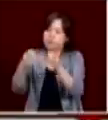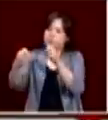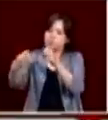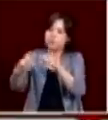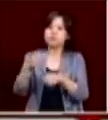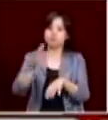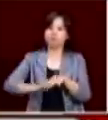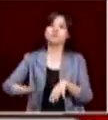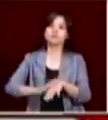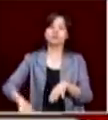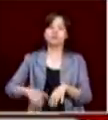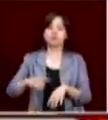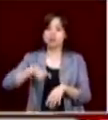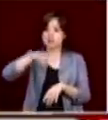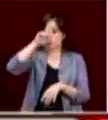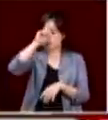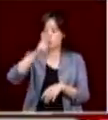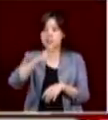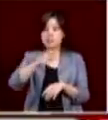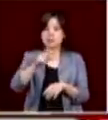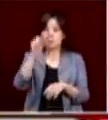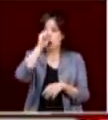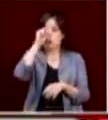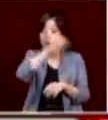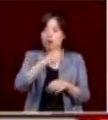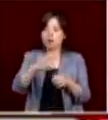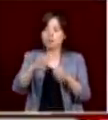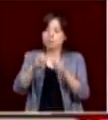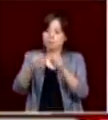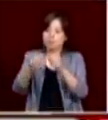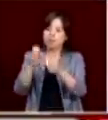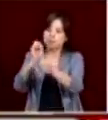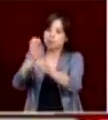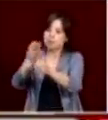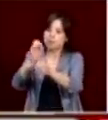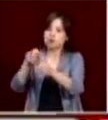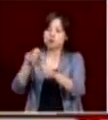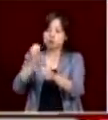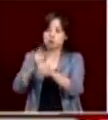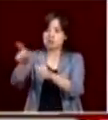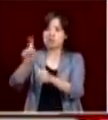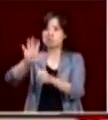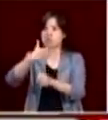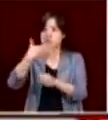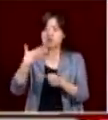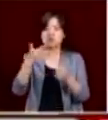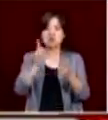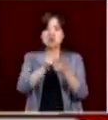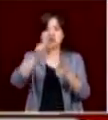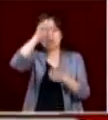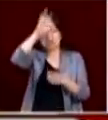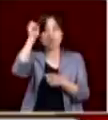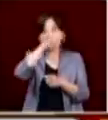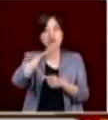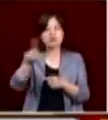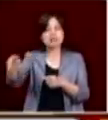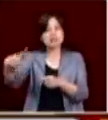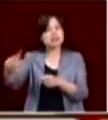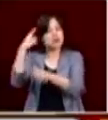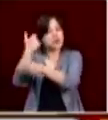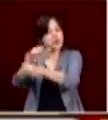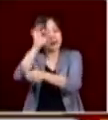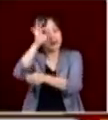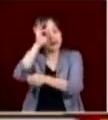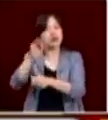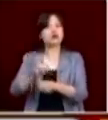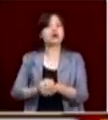那真正希望讲用厉害个分析，互伊知影，讲安尼做呢是对你不利，对党不利呢。你只要搁考虑一摆哈，搁